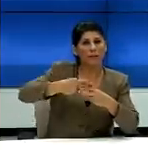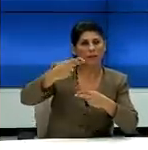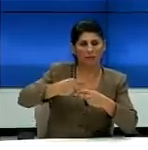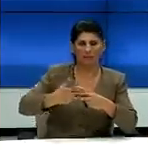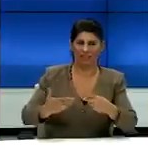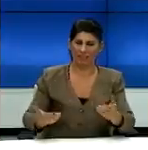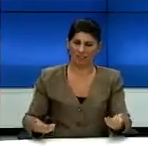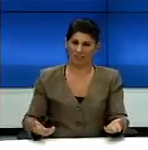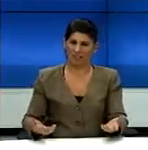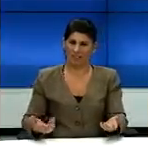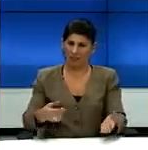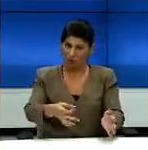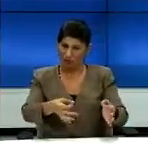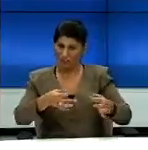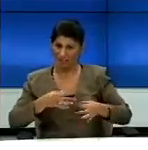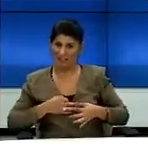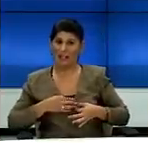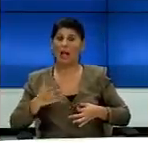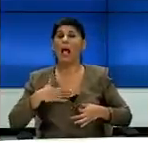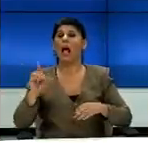Μας λέτε τώρα,